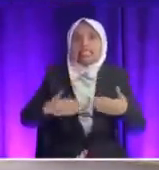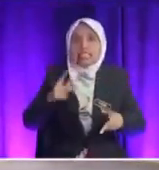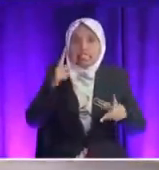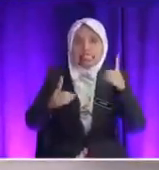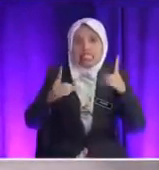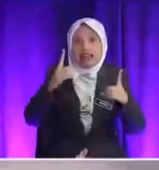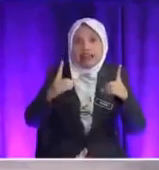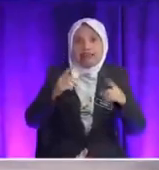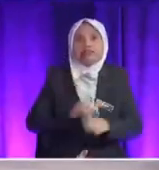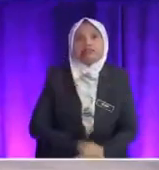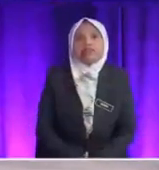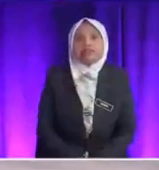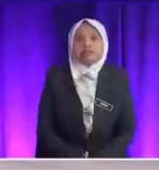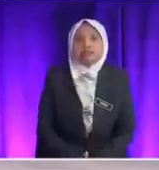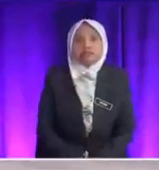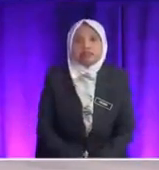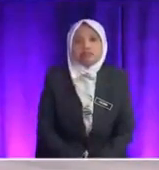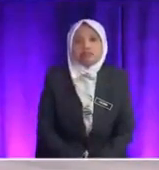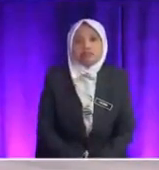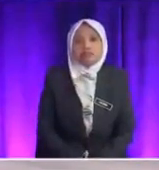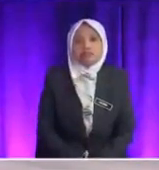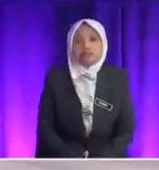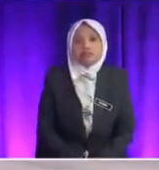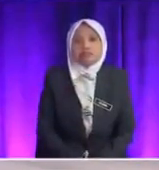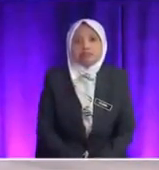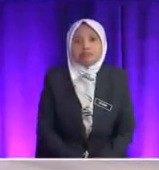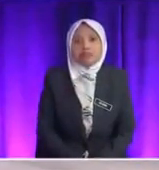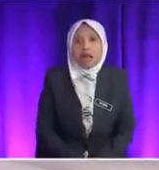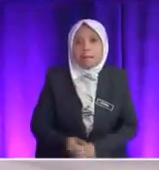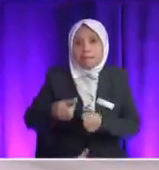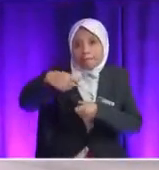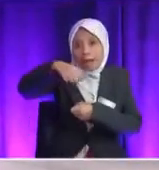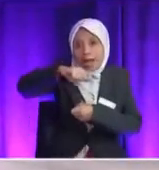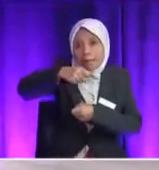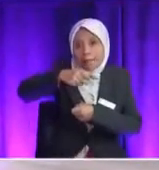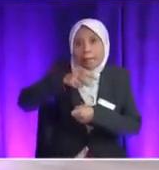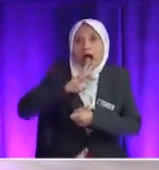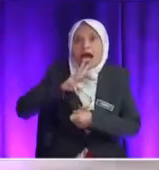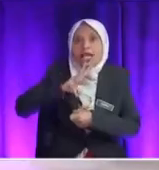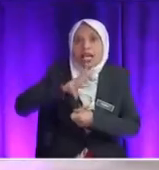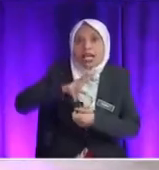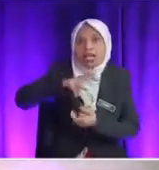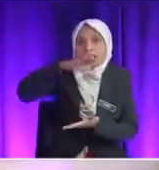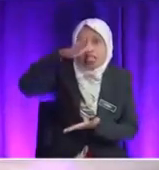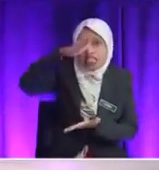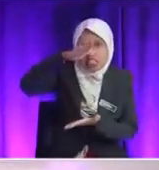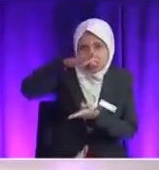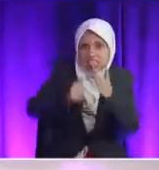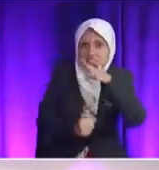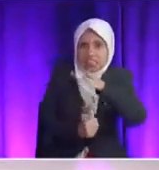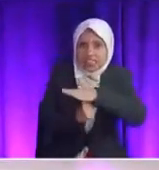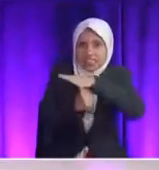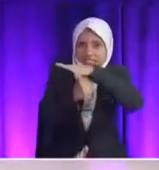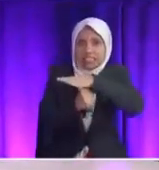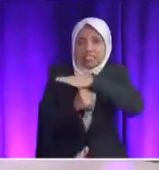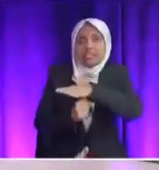baik Uh oke magus mencapai tinggi akhir-akhir SIUP ya betul bagaimanapun